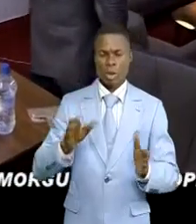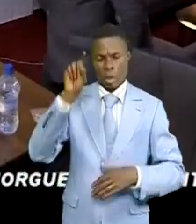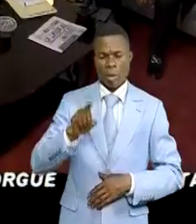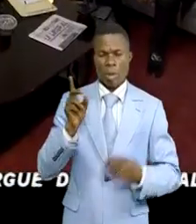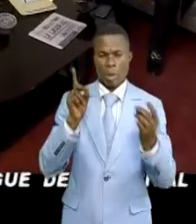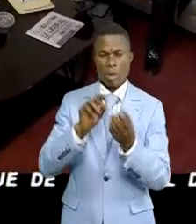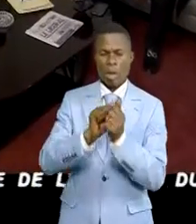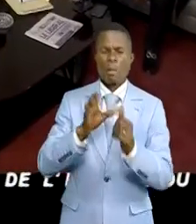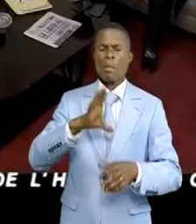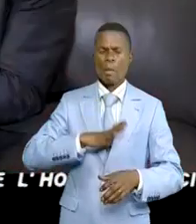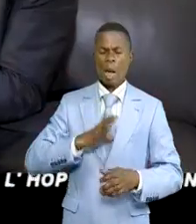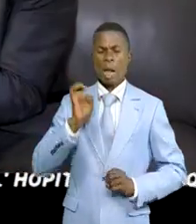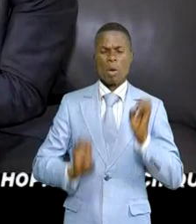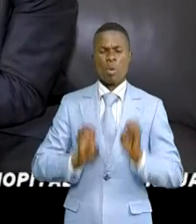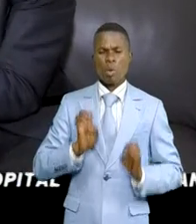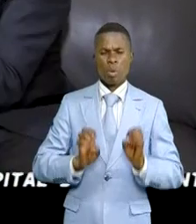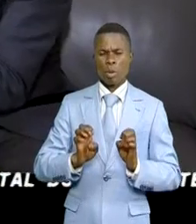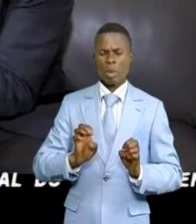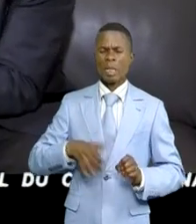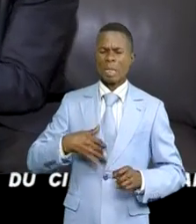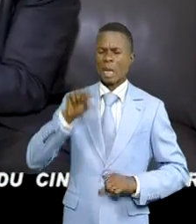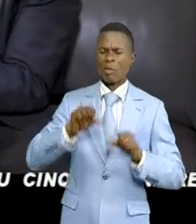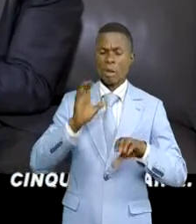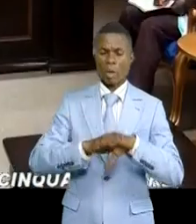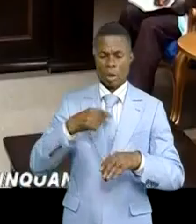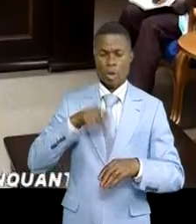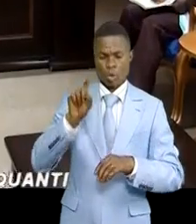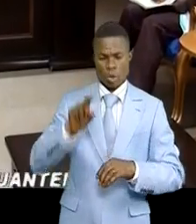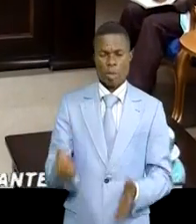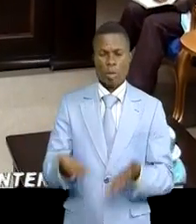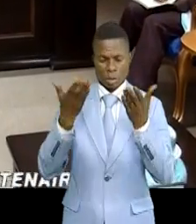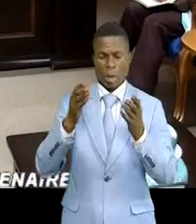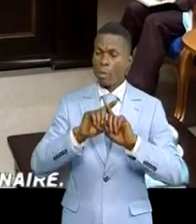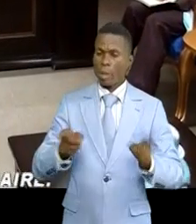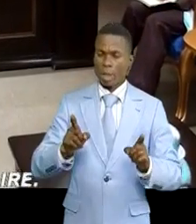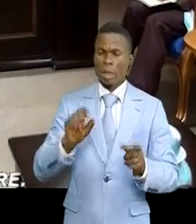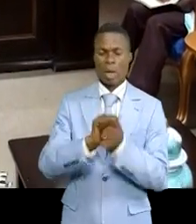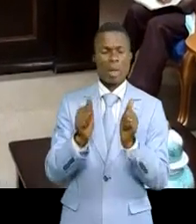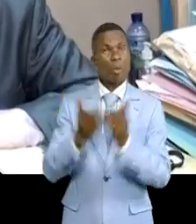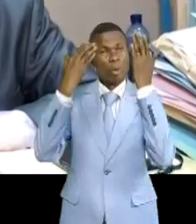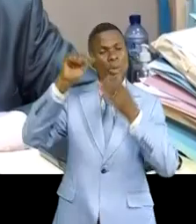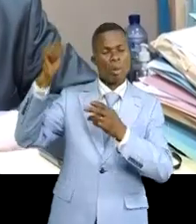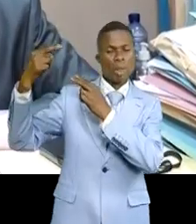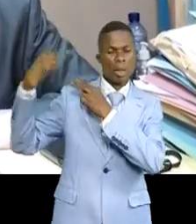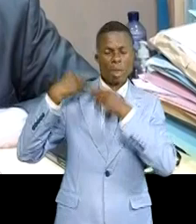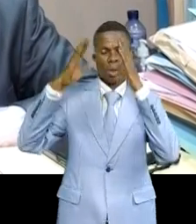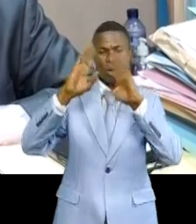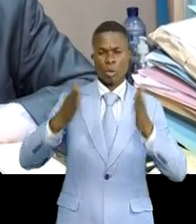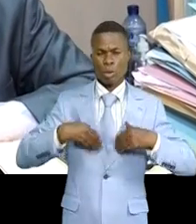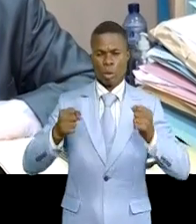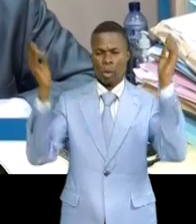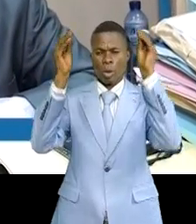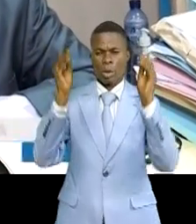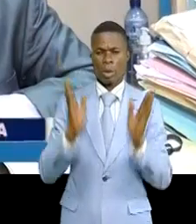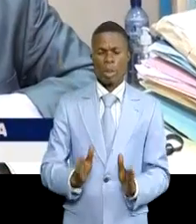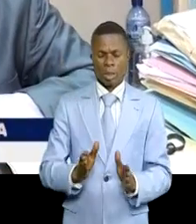les dégâts émotionnels que votre mort a causés derrière, vous ressusciteriez. Hélas, c'est du domaine de l'Éternel. Dieu Tout-Puissant, le